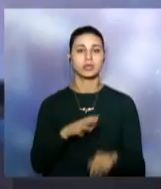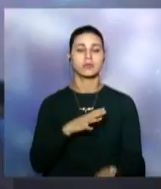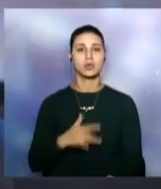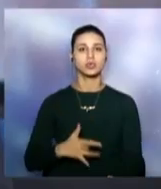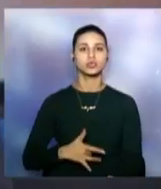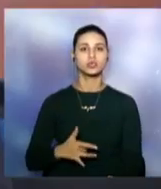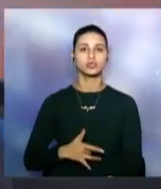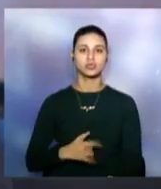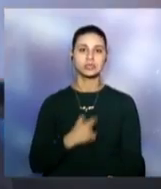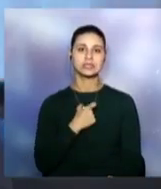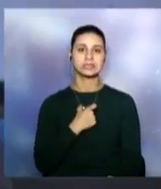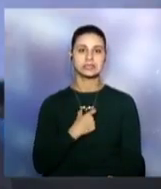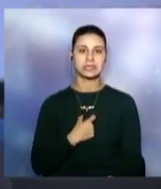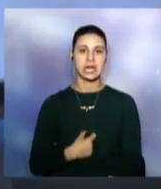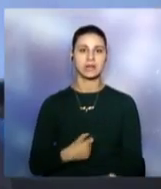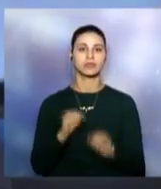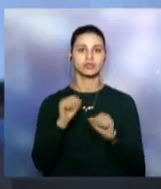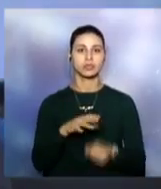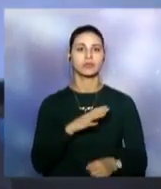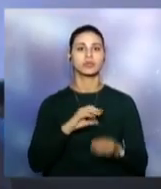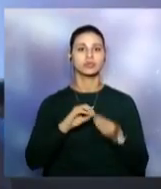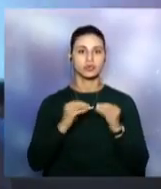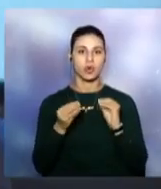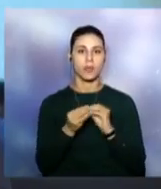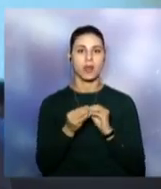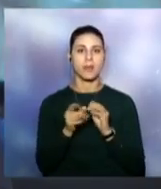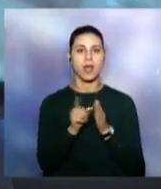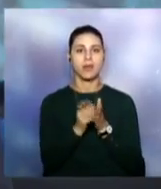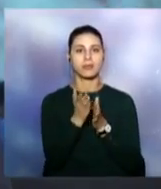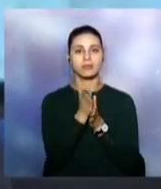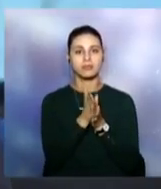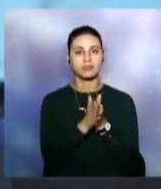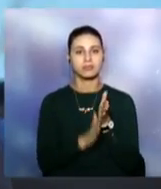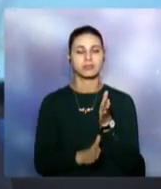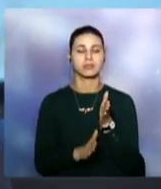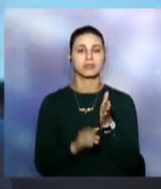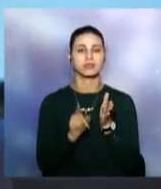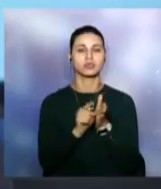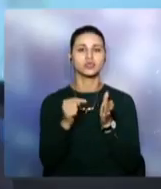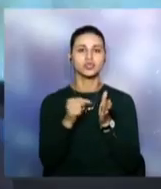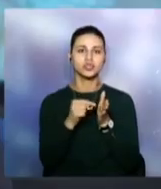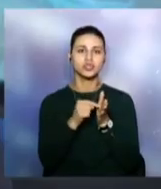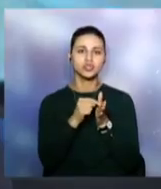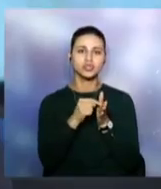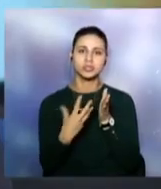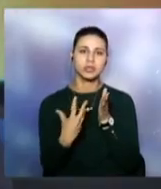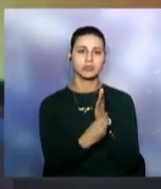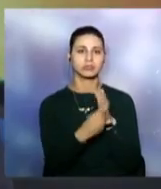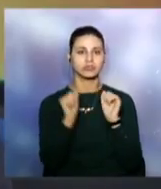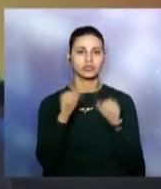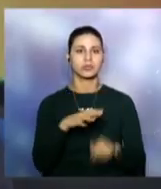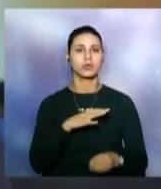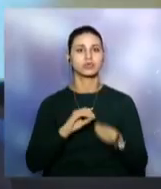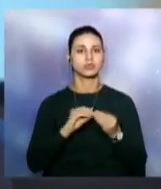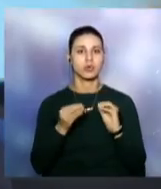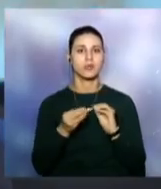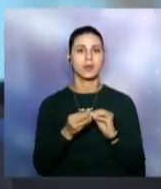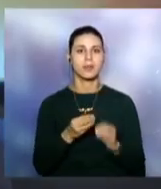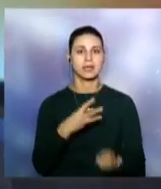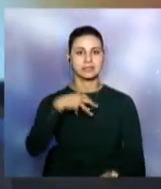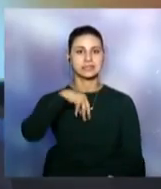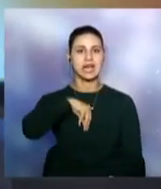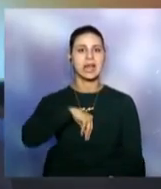დააზიანოს საყლაპავის სანათური, საყლაპავის ლორწოვანი გარსი, არ მარტო ლორწოვანი გარსი, მთელი სანათური, როგორც